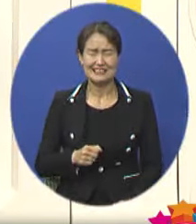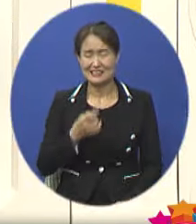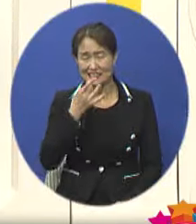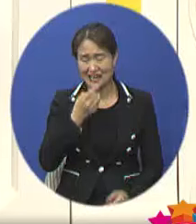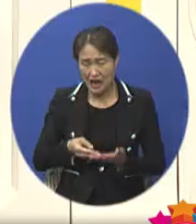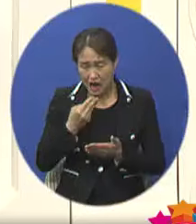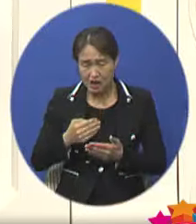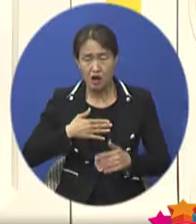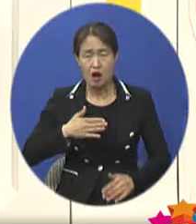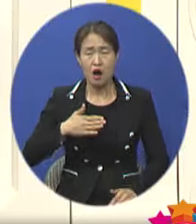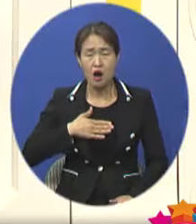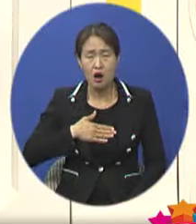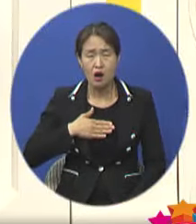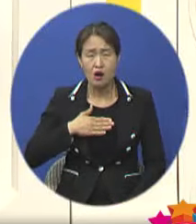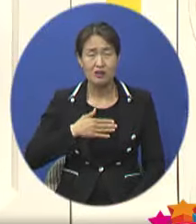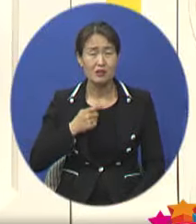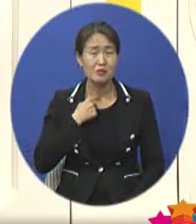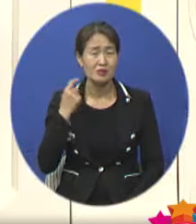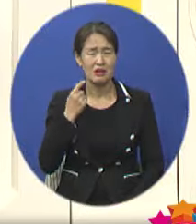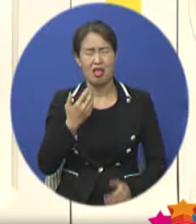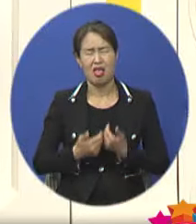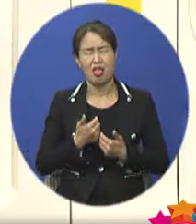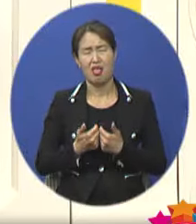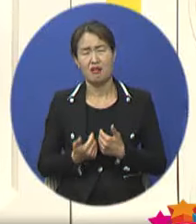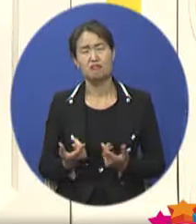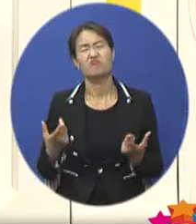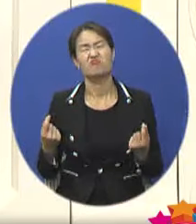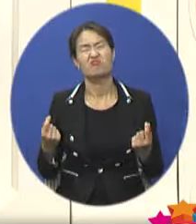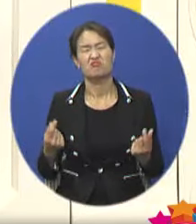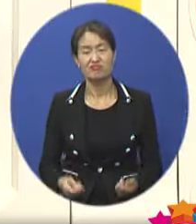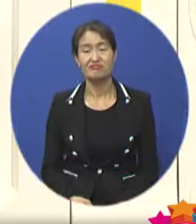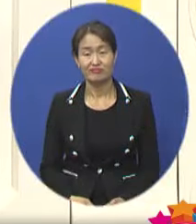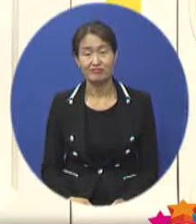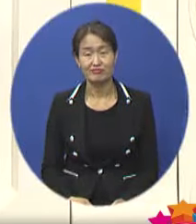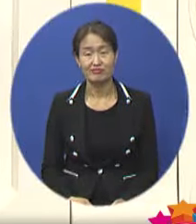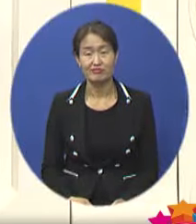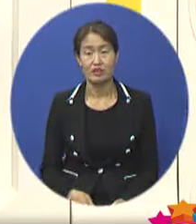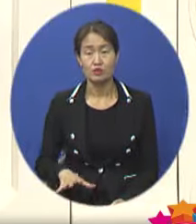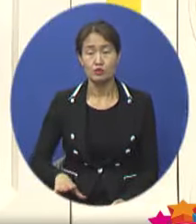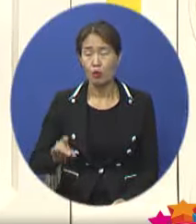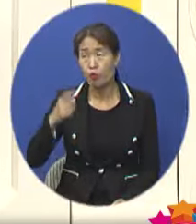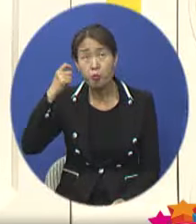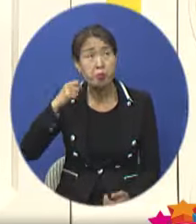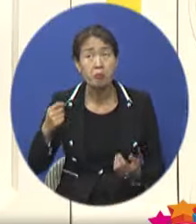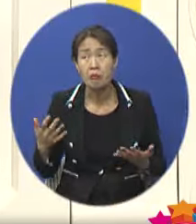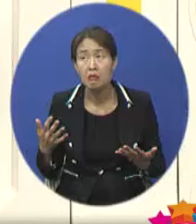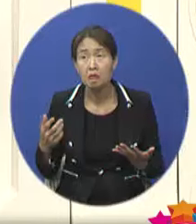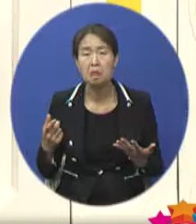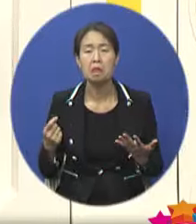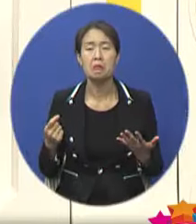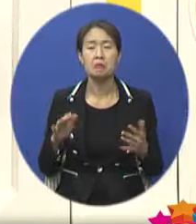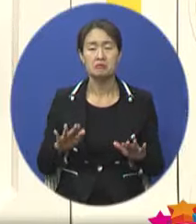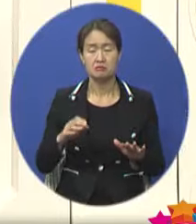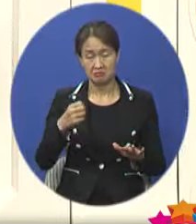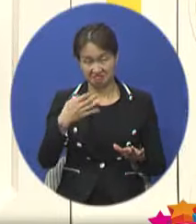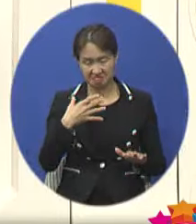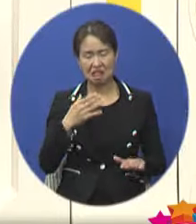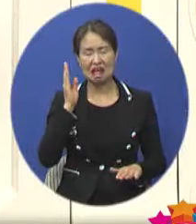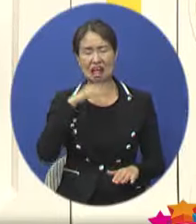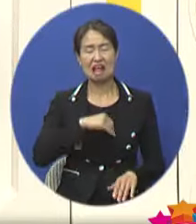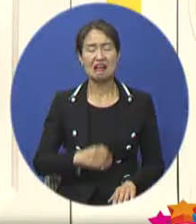가빠가지고 예, 목소리 이상하죠? 예, 그러시네요. 좀. 예, 예, 목소리가 아, 처음에는 못 느꼈었는데 숨이 가빠요. 예,